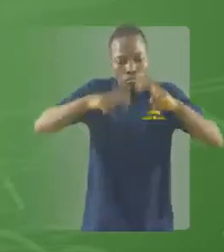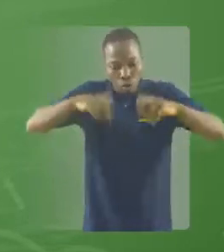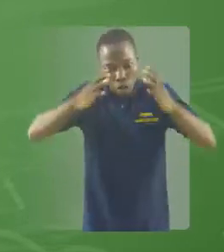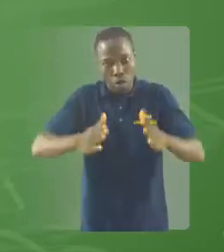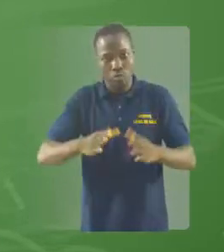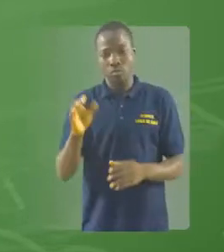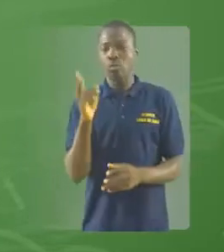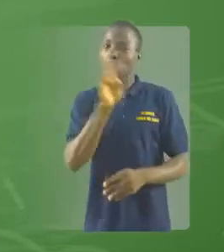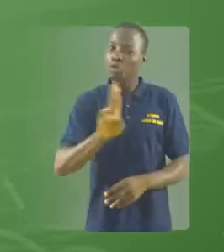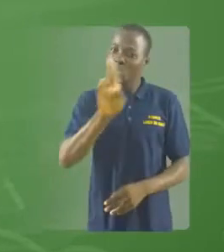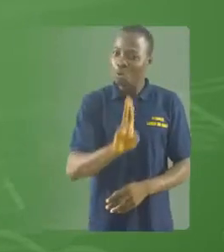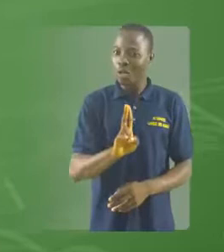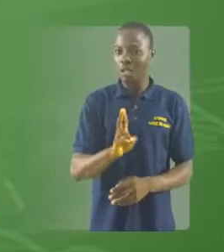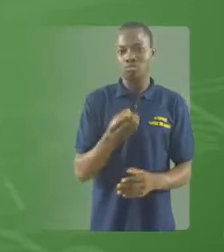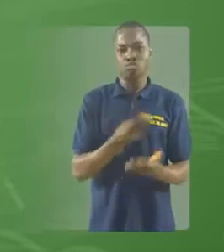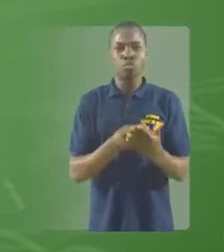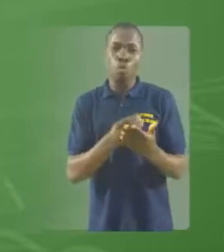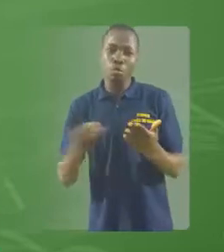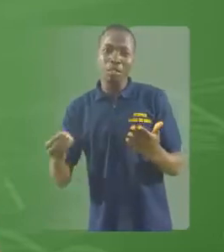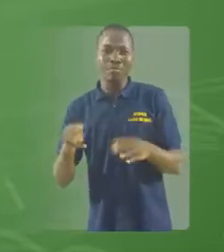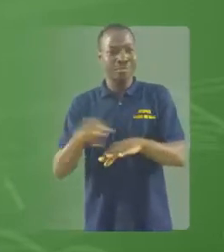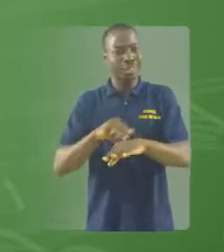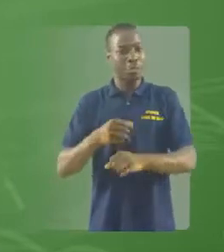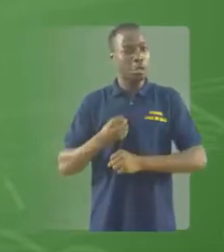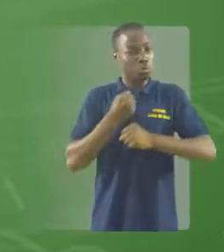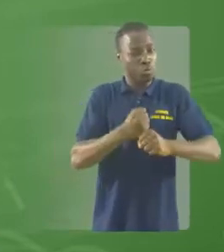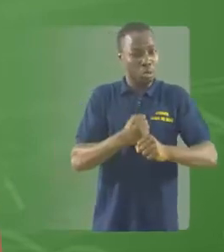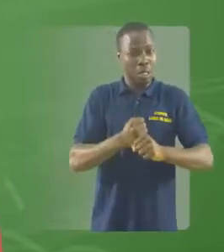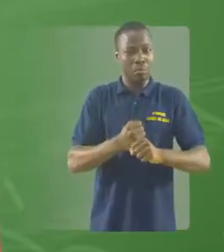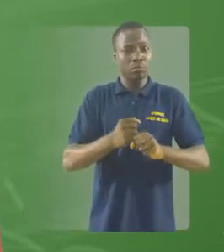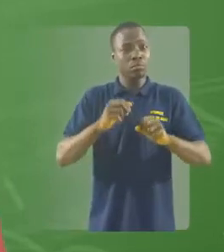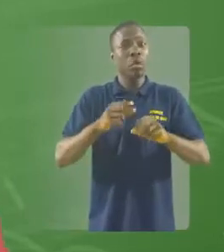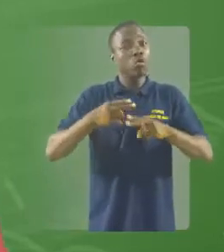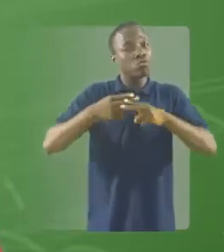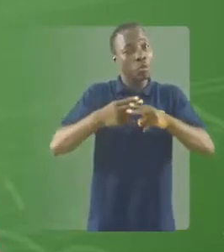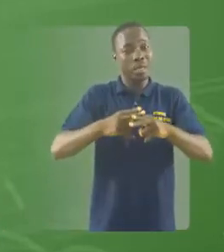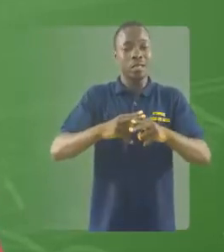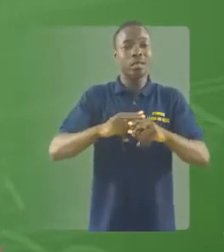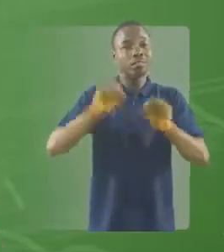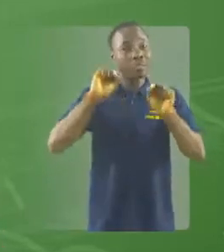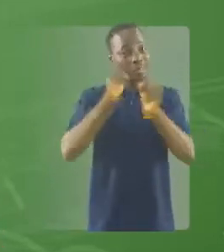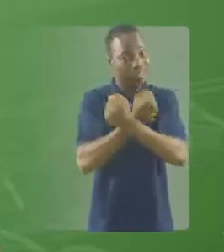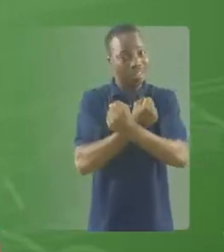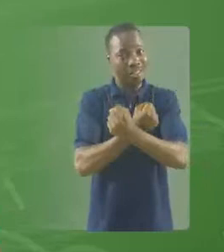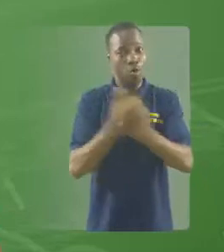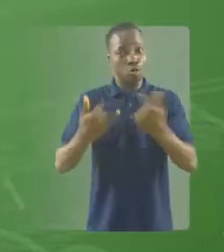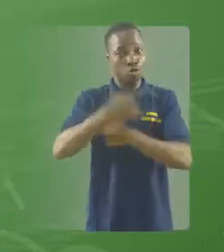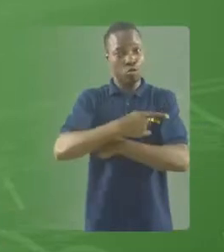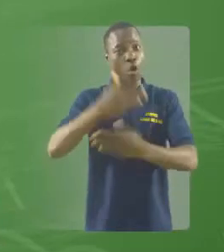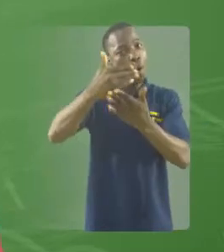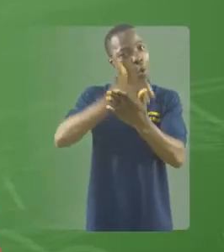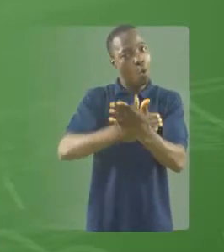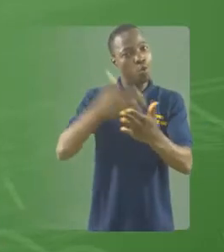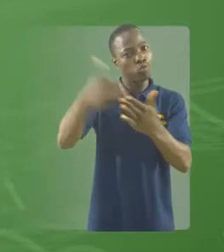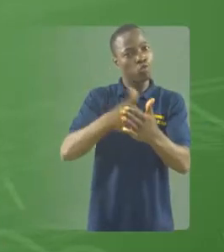outil mathématique puissant appelé statistique. Donc, notre leçon aujourd'hui va